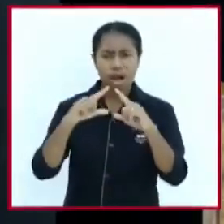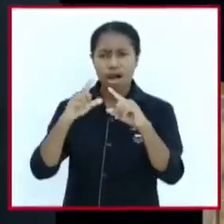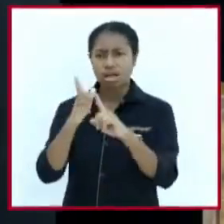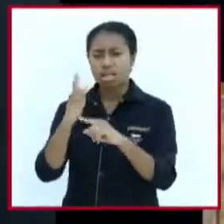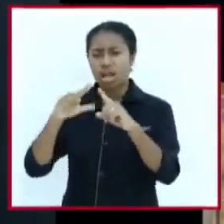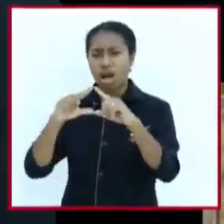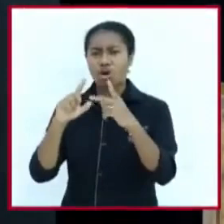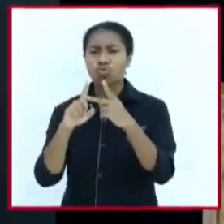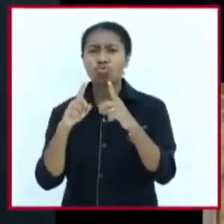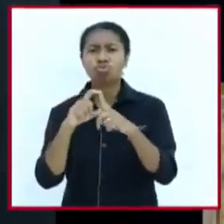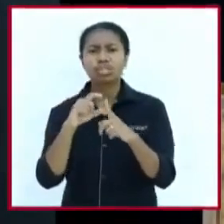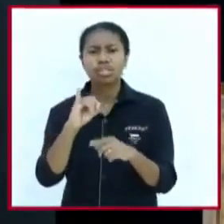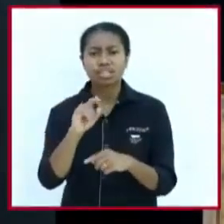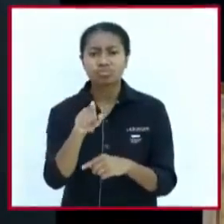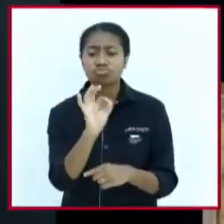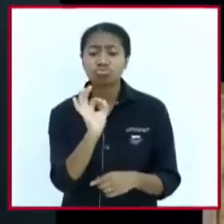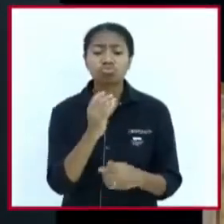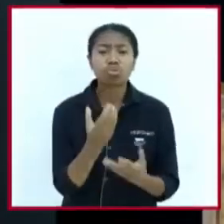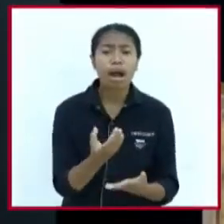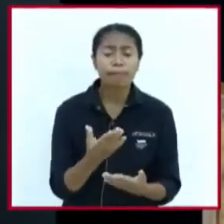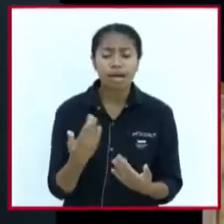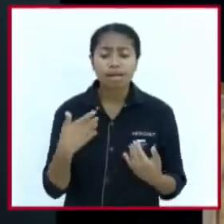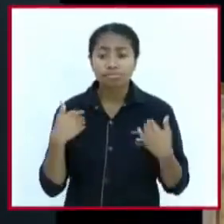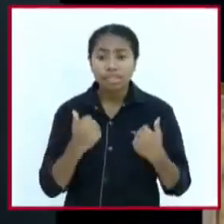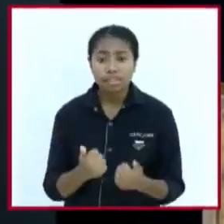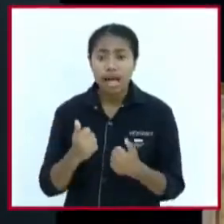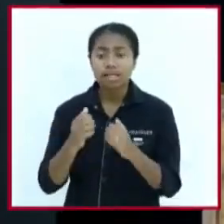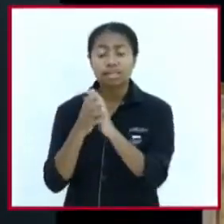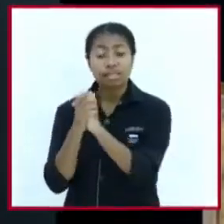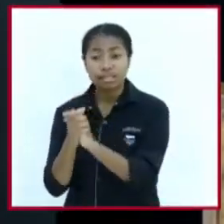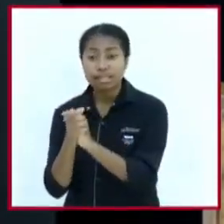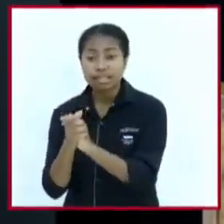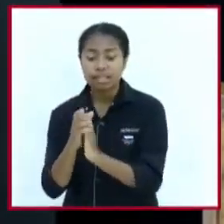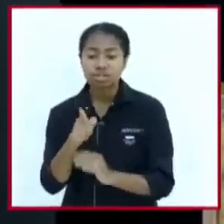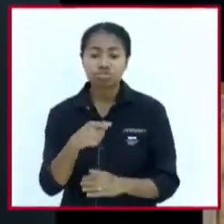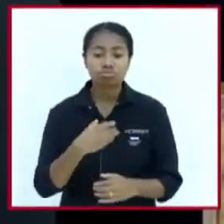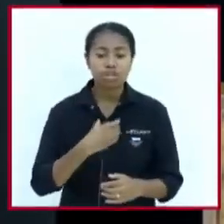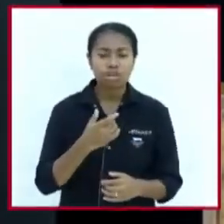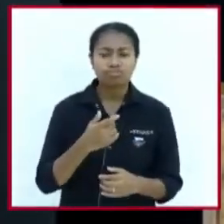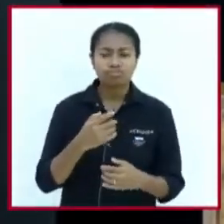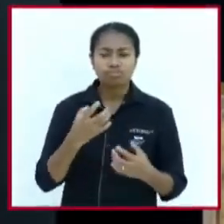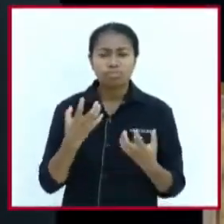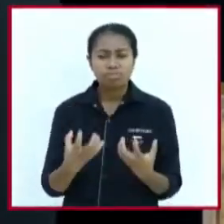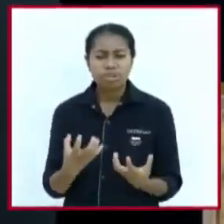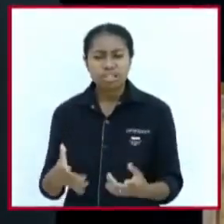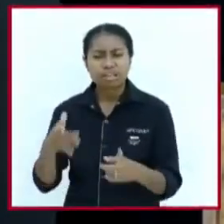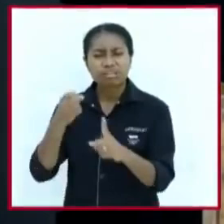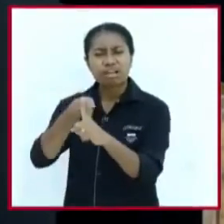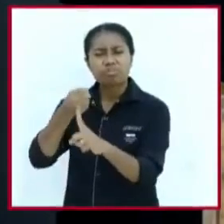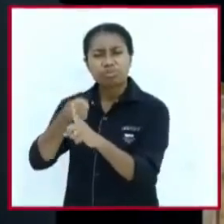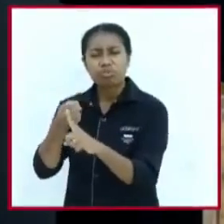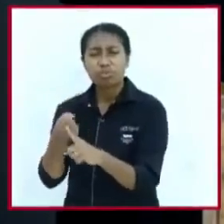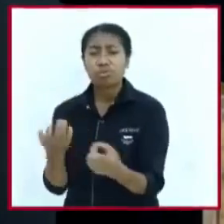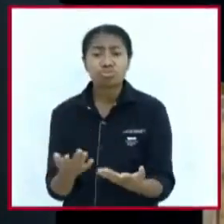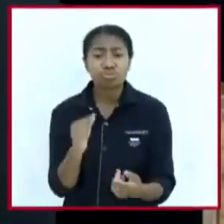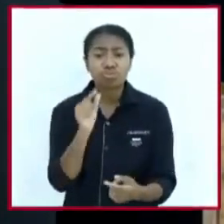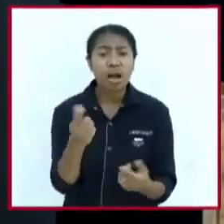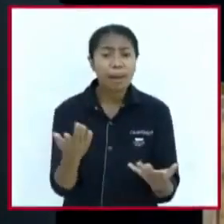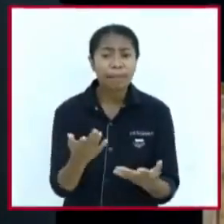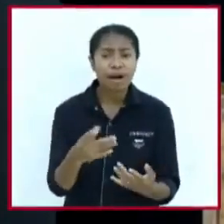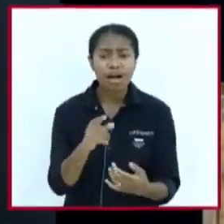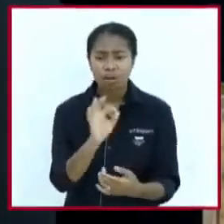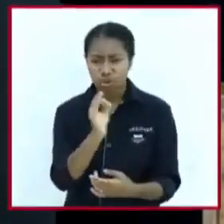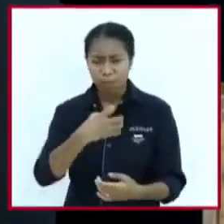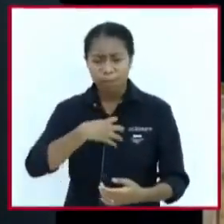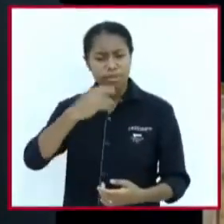Kristen ia menderita aniaya sedemikian rupa lagipula supaya kalian tahu bahwa Kristen mau itu